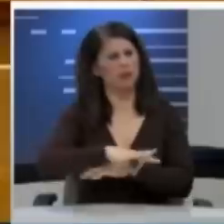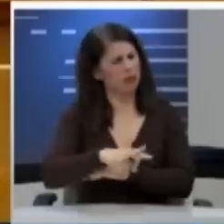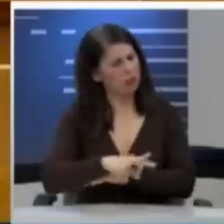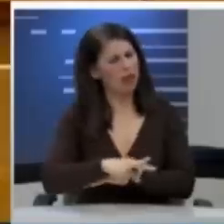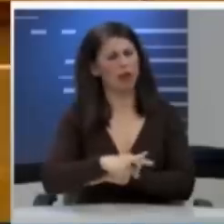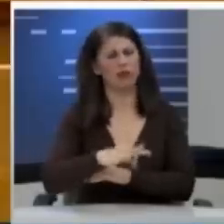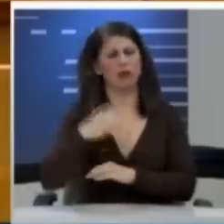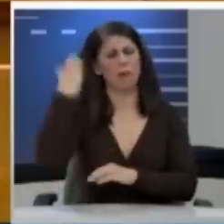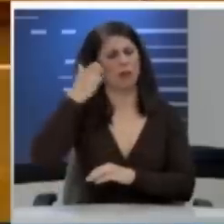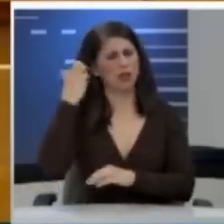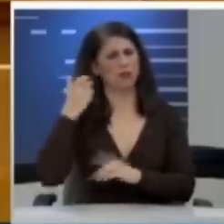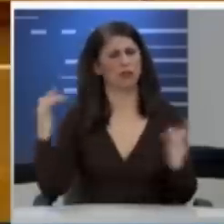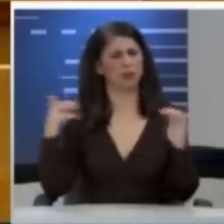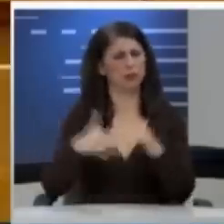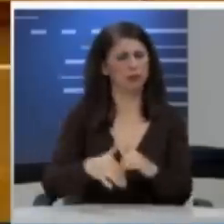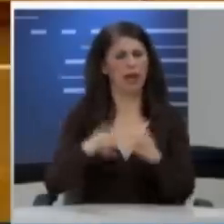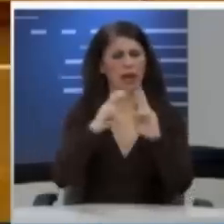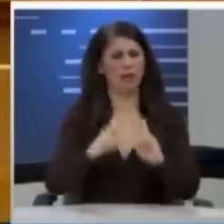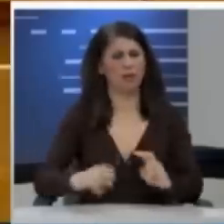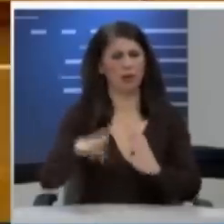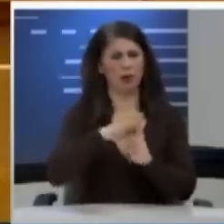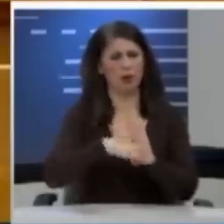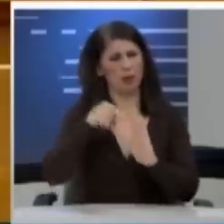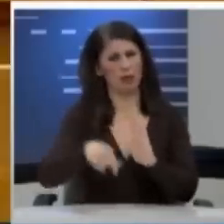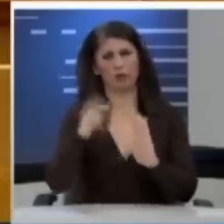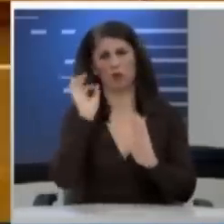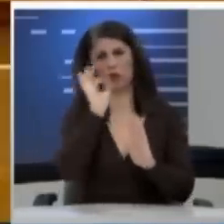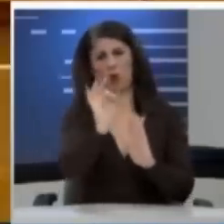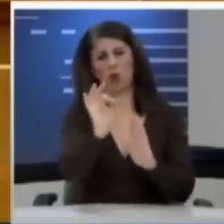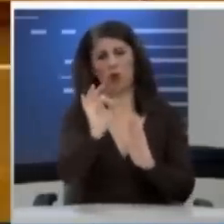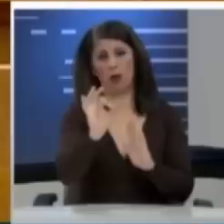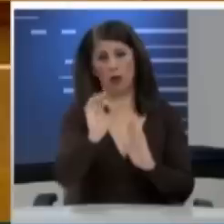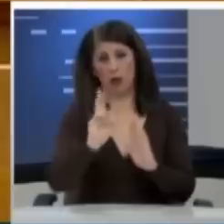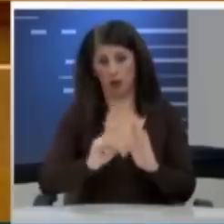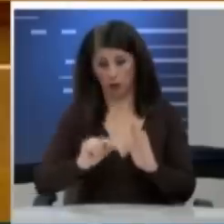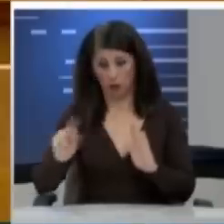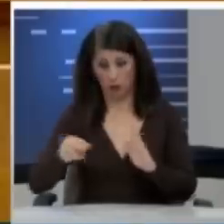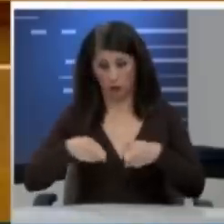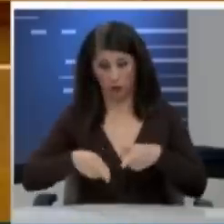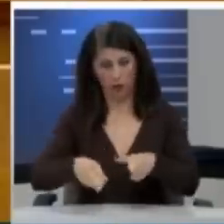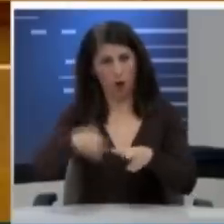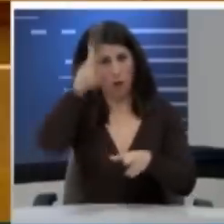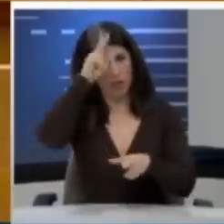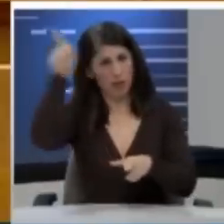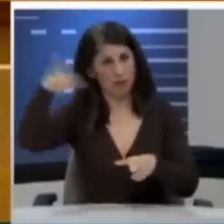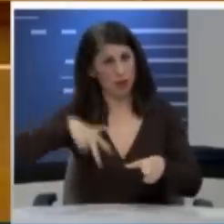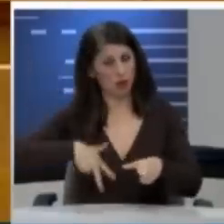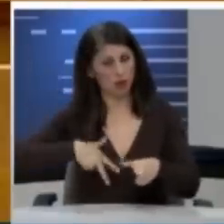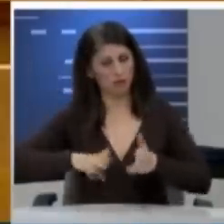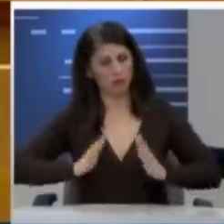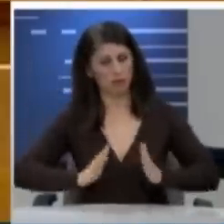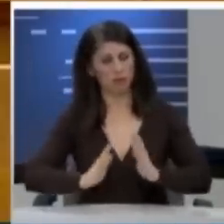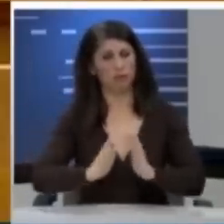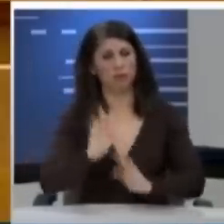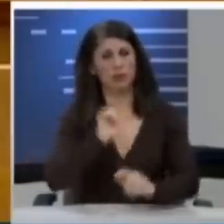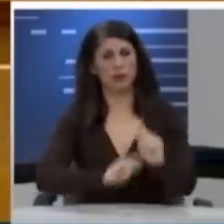επιστημονικά συμπόσια, ερευνητικά προγράμματα για αυτό το σκοπό. Στην ίδια ρότα, το γερμανικό κράτος προχώρησε και